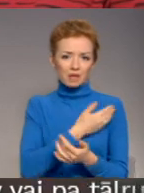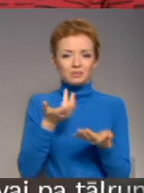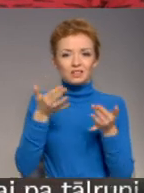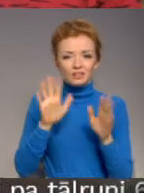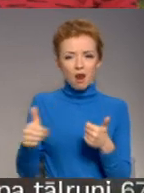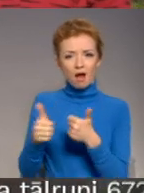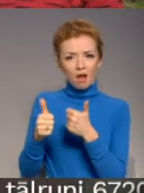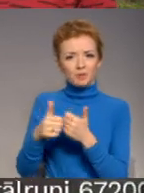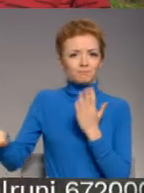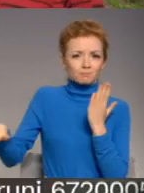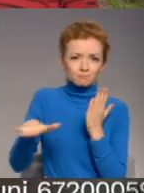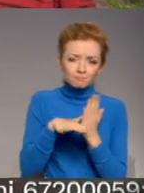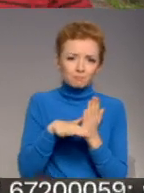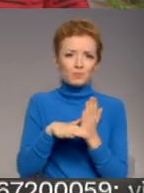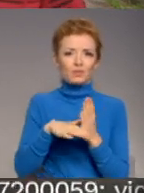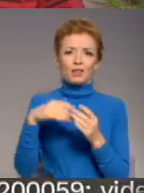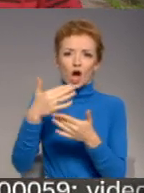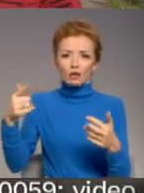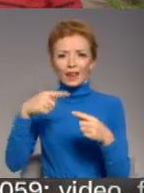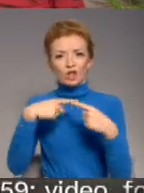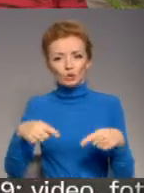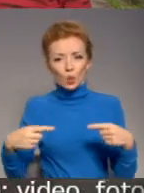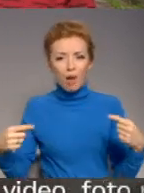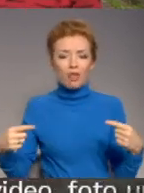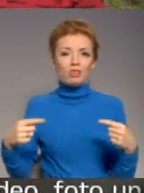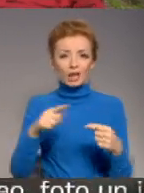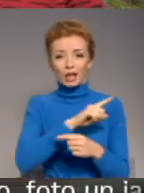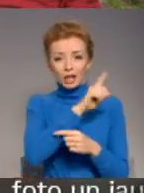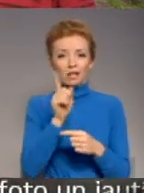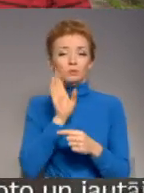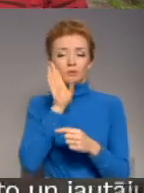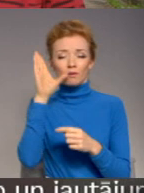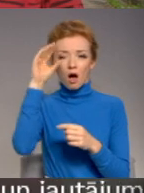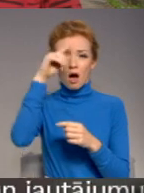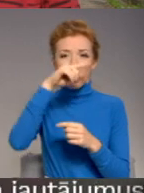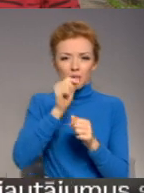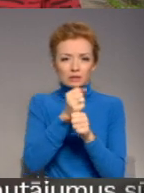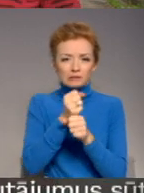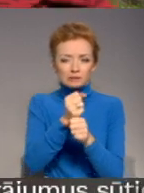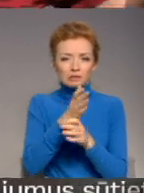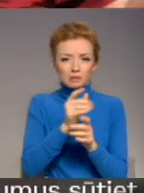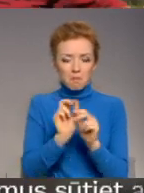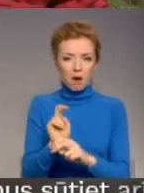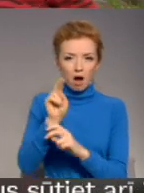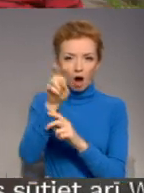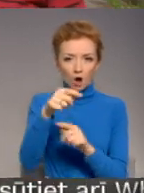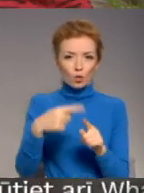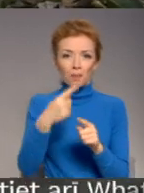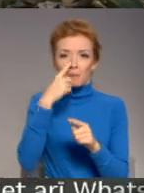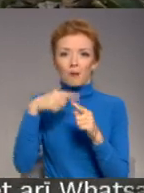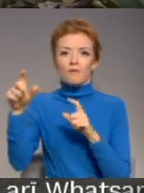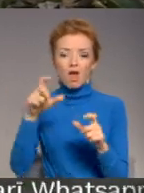palīgā kaimiņi, kam nu kādi instrumenti bija pie rokai un tad līdz vakaram nedaudz atbrīvojām, vismaz lai var pāri pārrāpties un uz veikalu